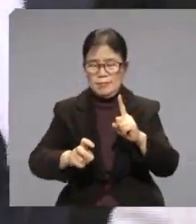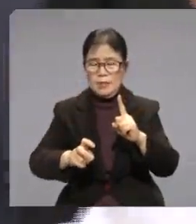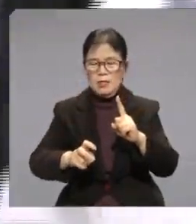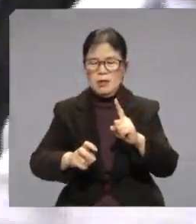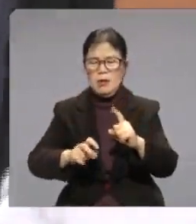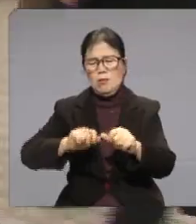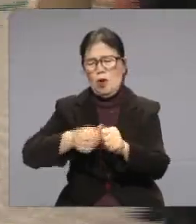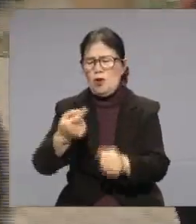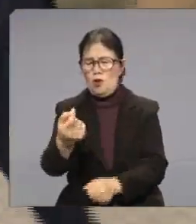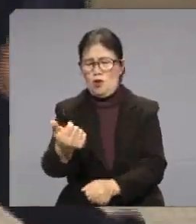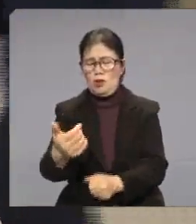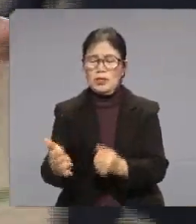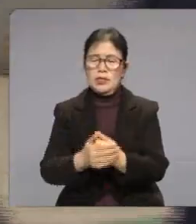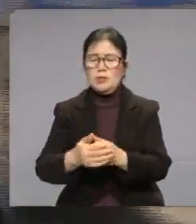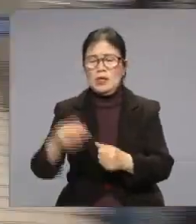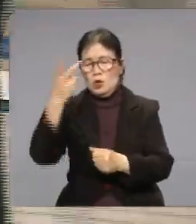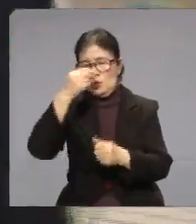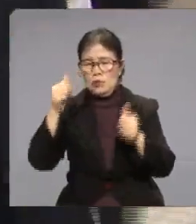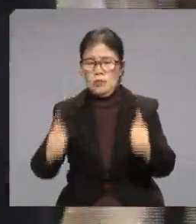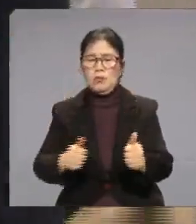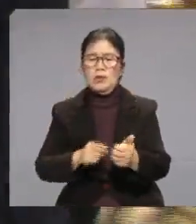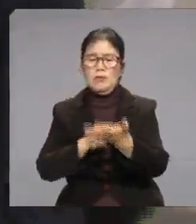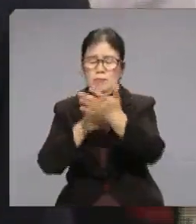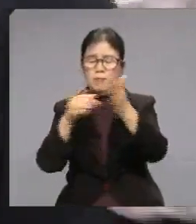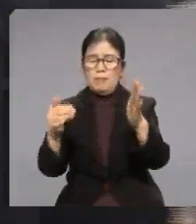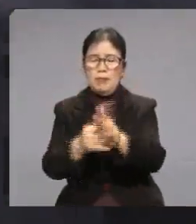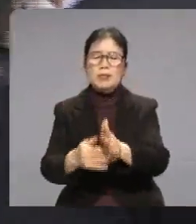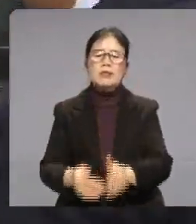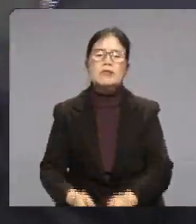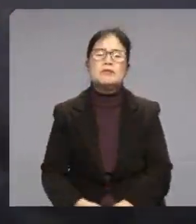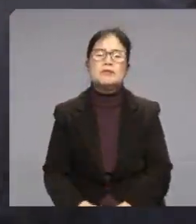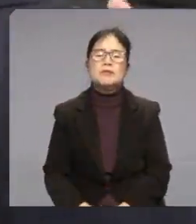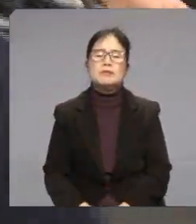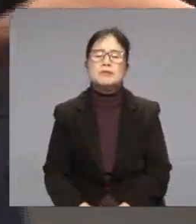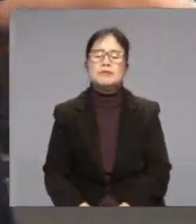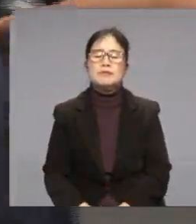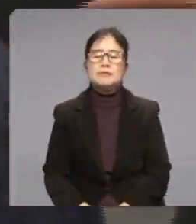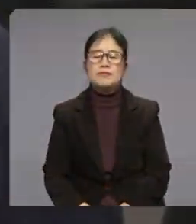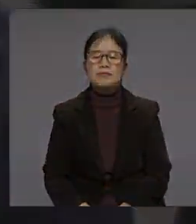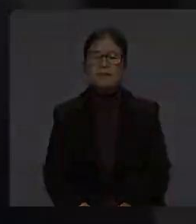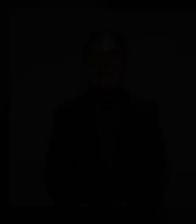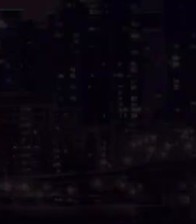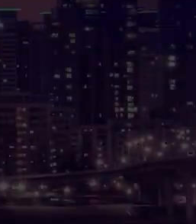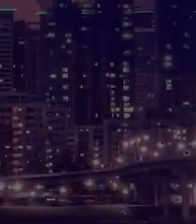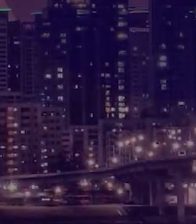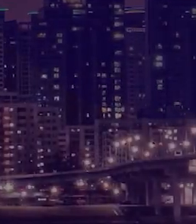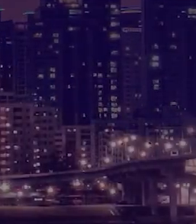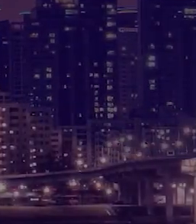형량이 낮다며 항소했습니다. OBS 뉴스 김하희입니다.